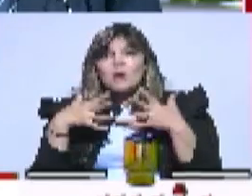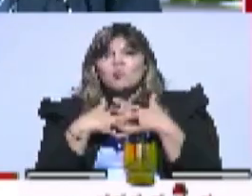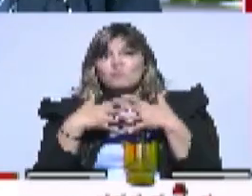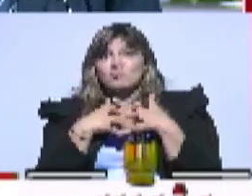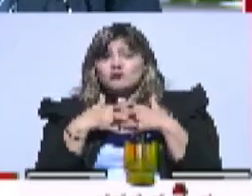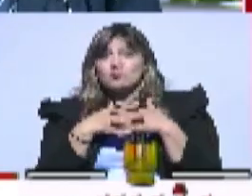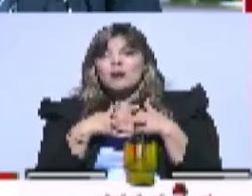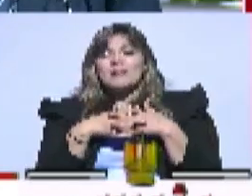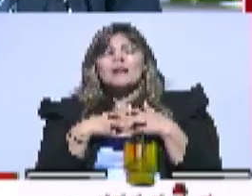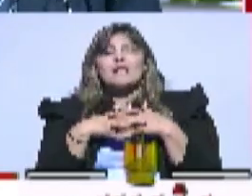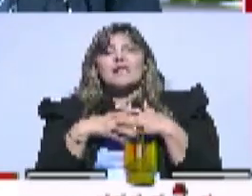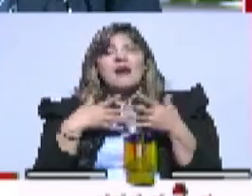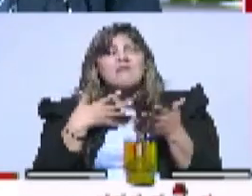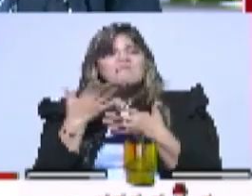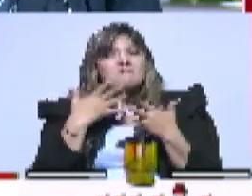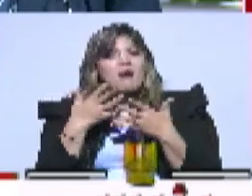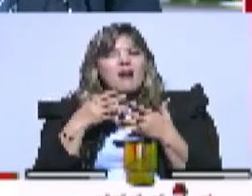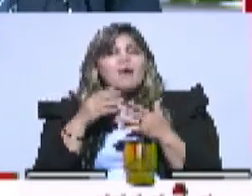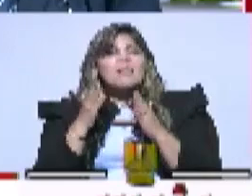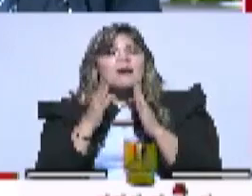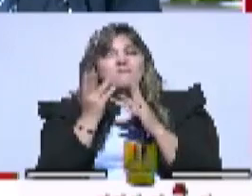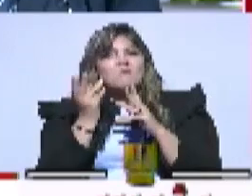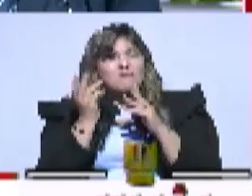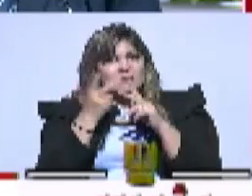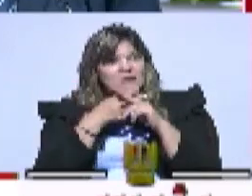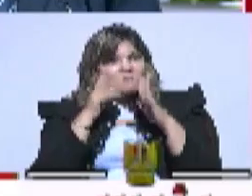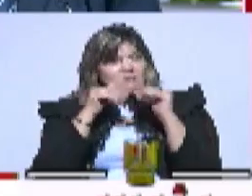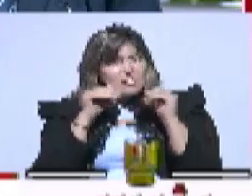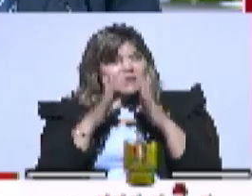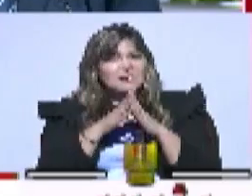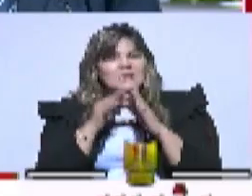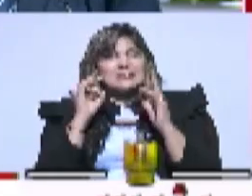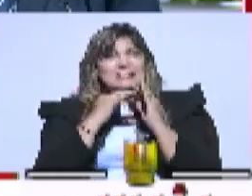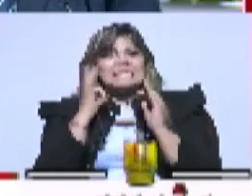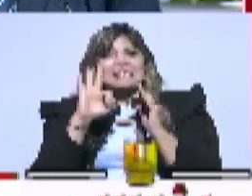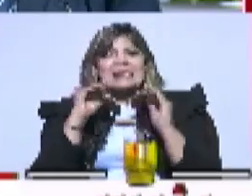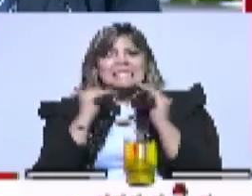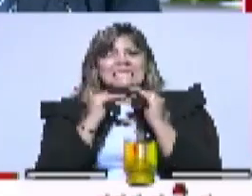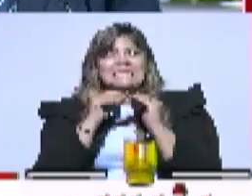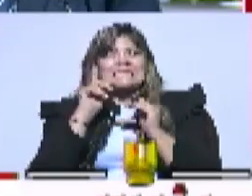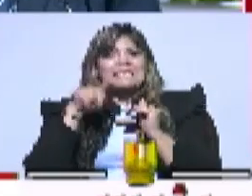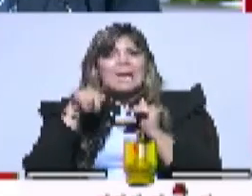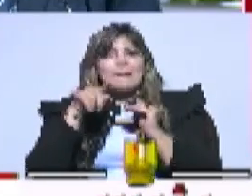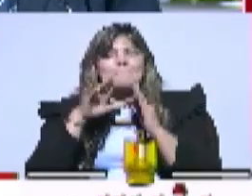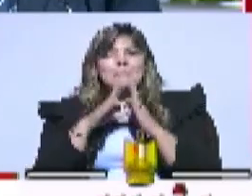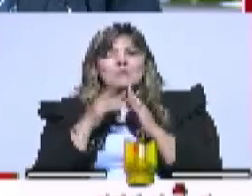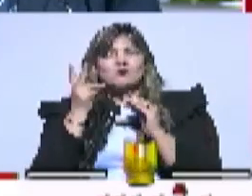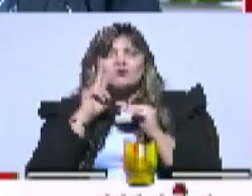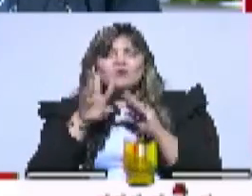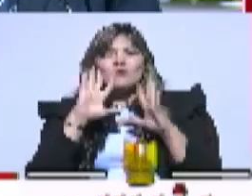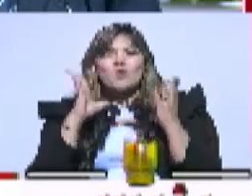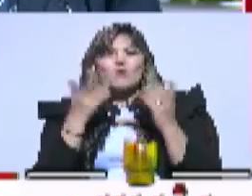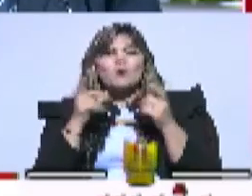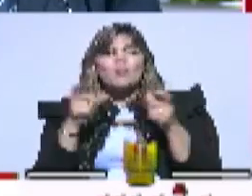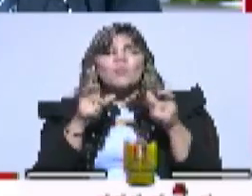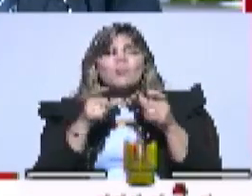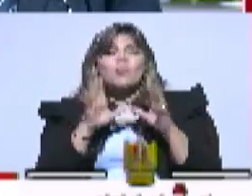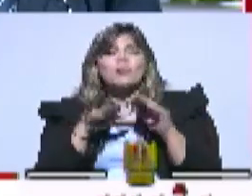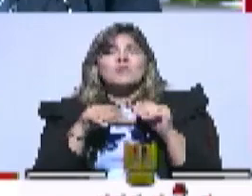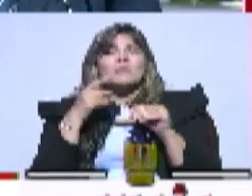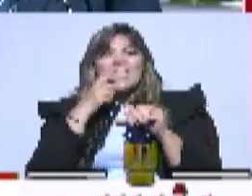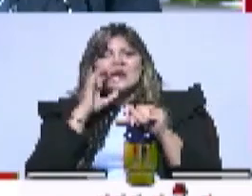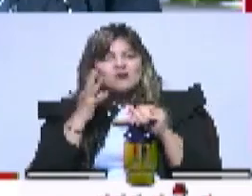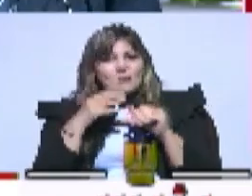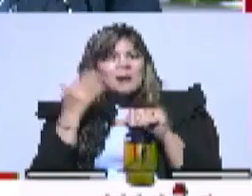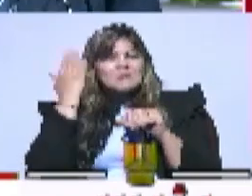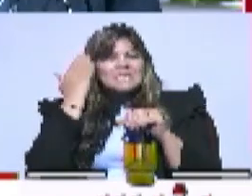للمشاركة الفعالة للمصريين في الانتخابات على مدار 3 أيام. شفنا كل فئات المجتمع موجودة، شفنا